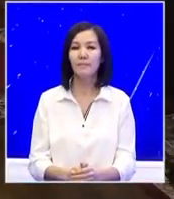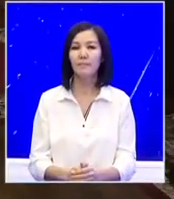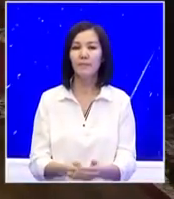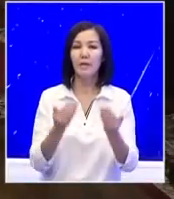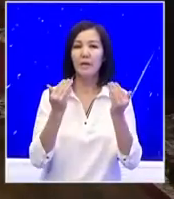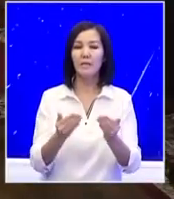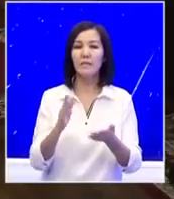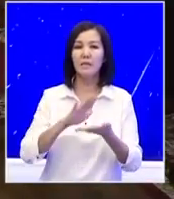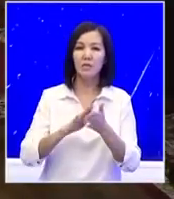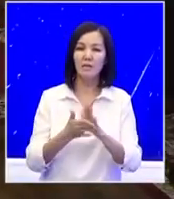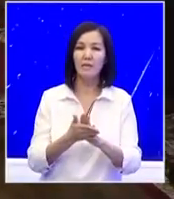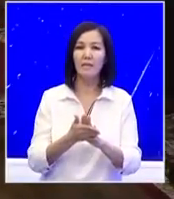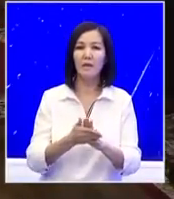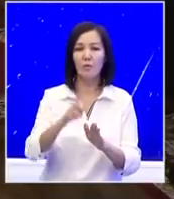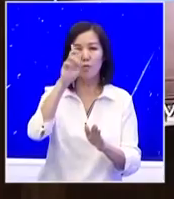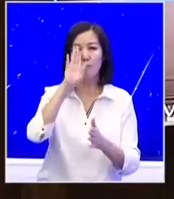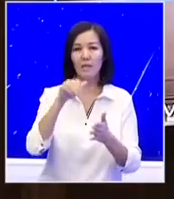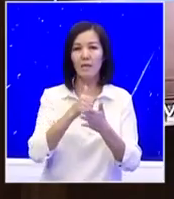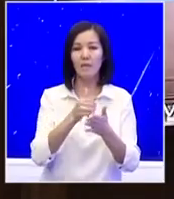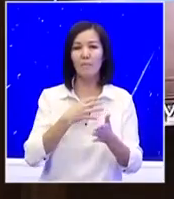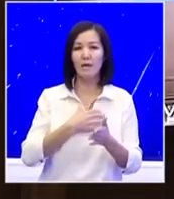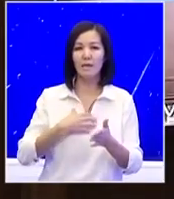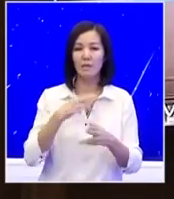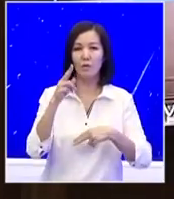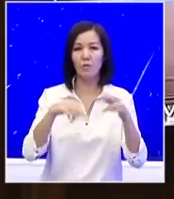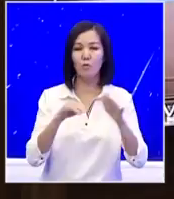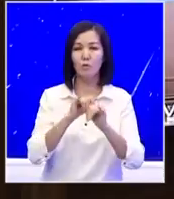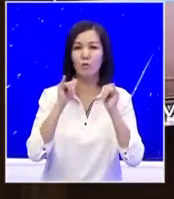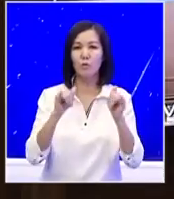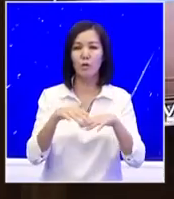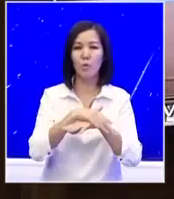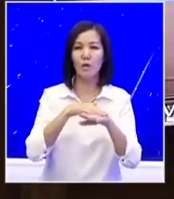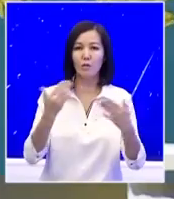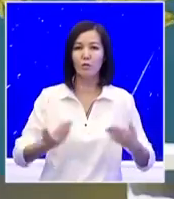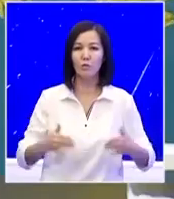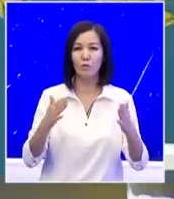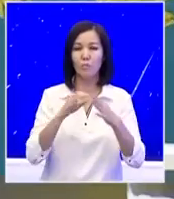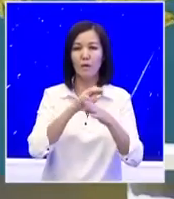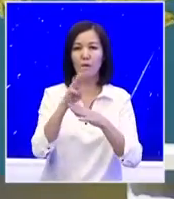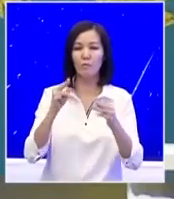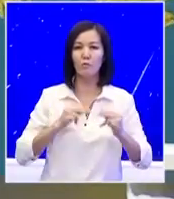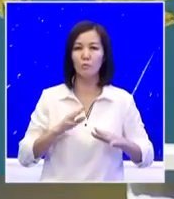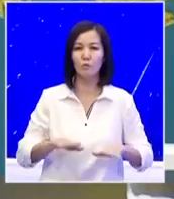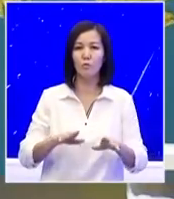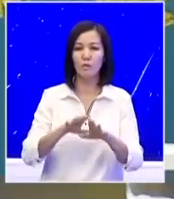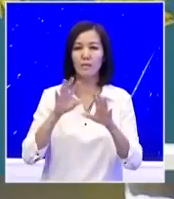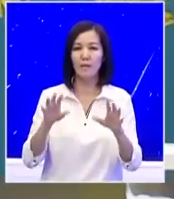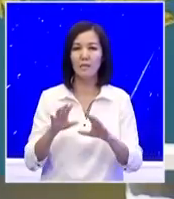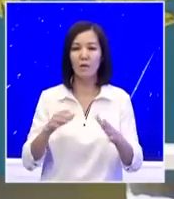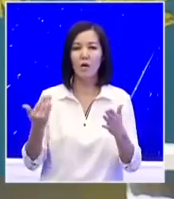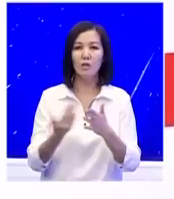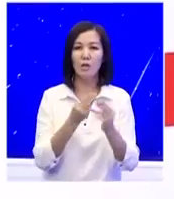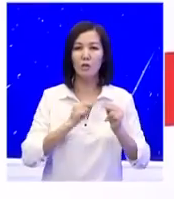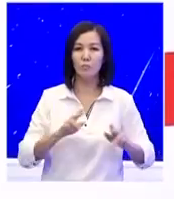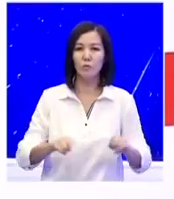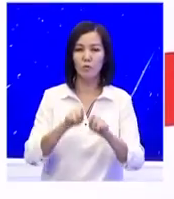Қазіргі жағдайдағы үкіметтің ең маңызды міндеті құрылыс қарқын ұлғайту, халықты тұрғын үймен қамту, жұмыс орындарын сақтау және жаңа жұмыс